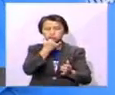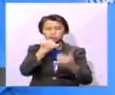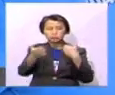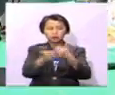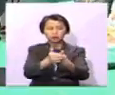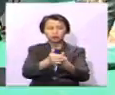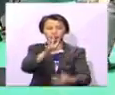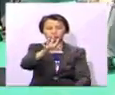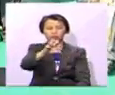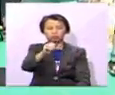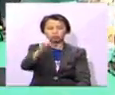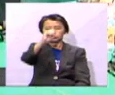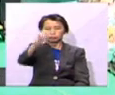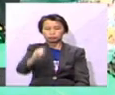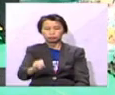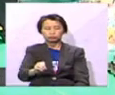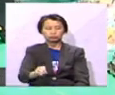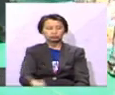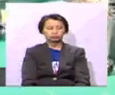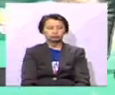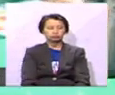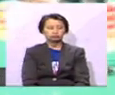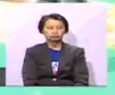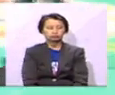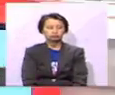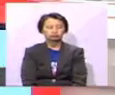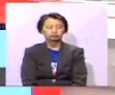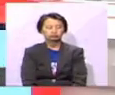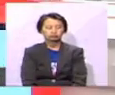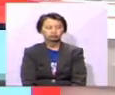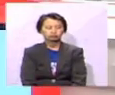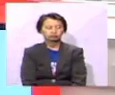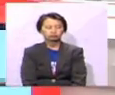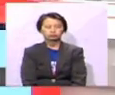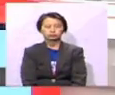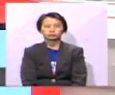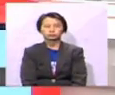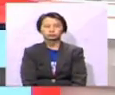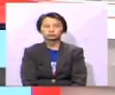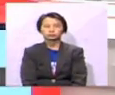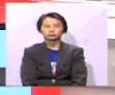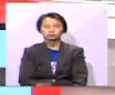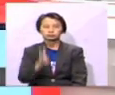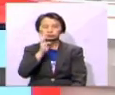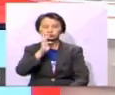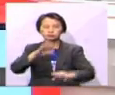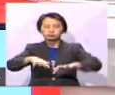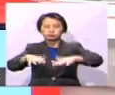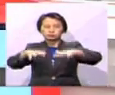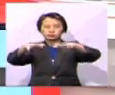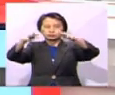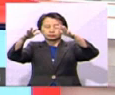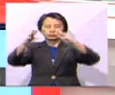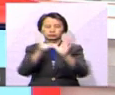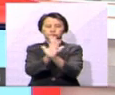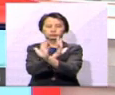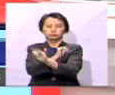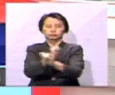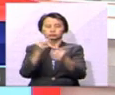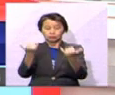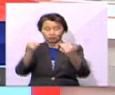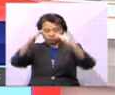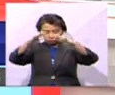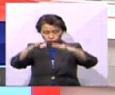50%. Banjir di Sarawak beransur surut dengan lebih